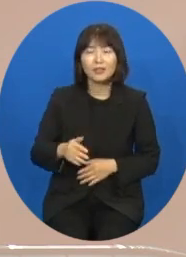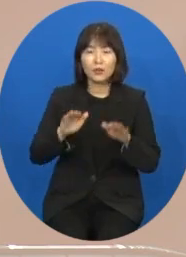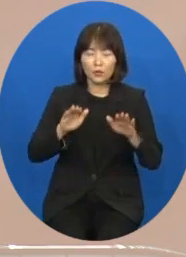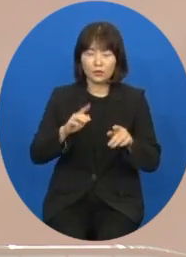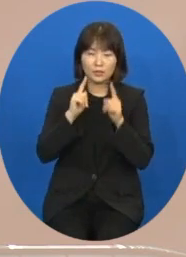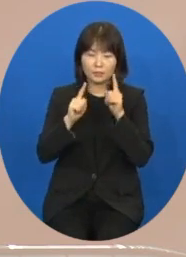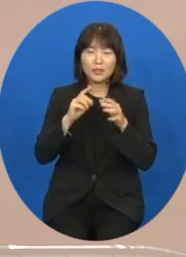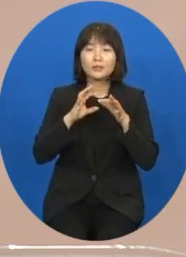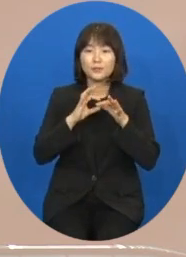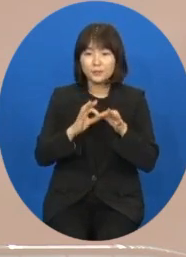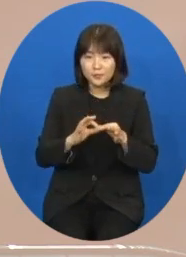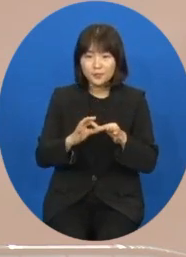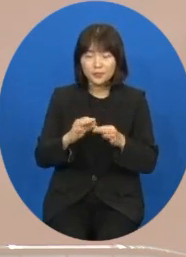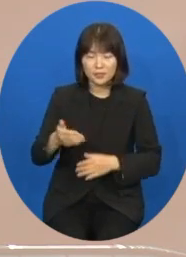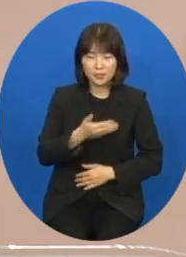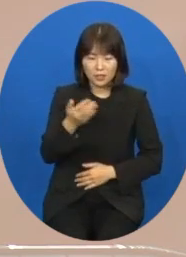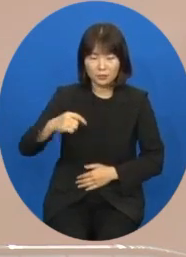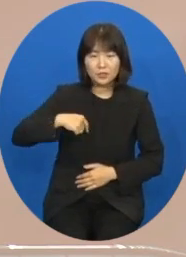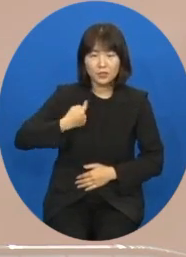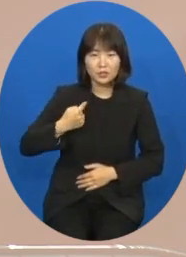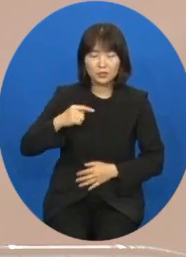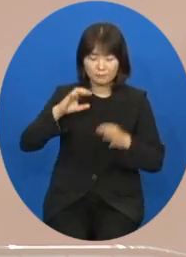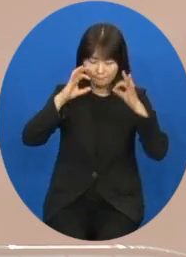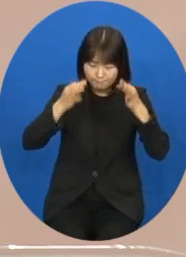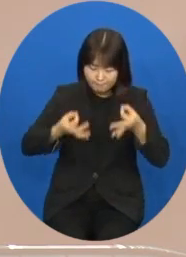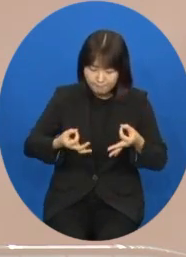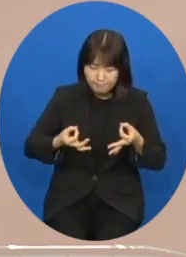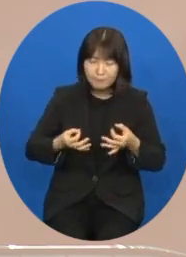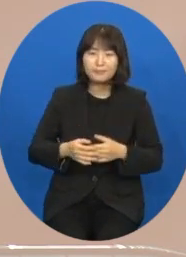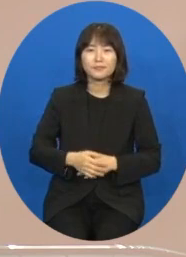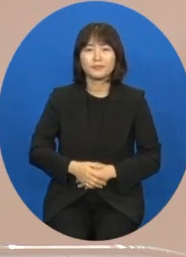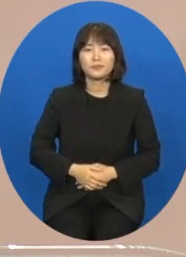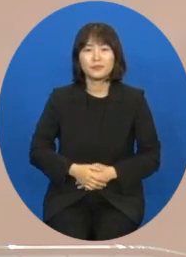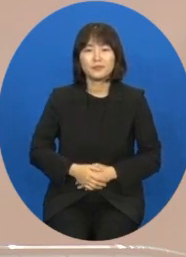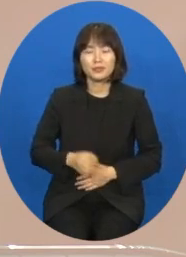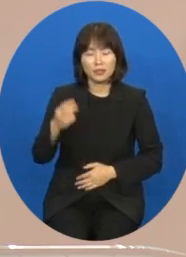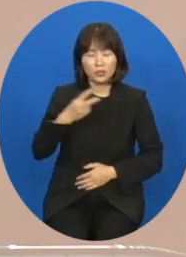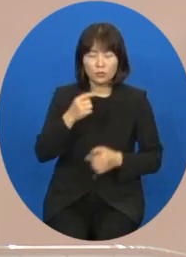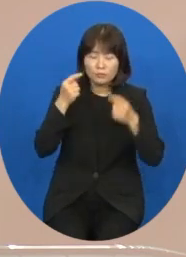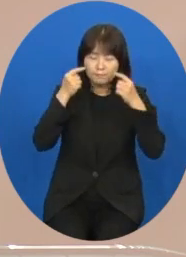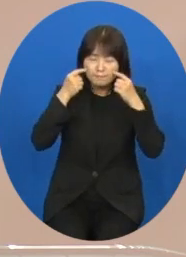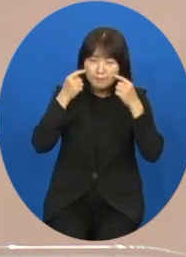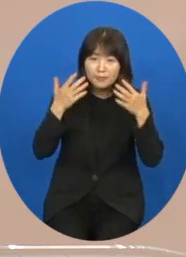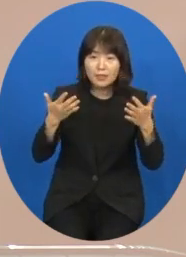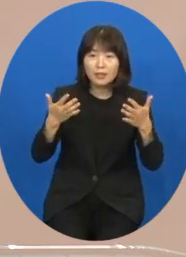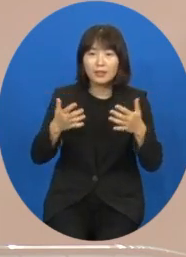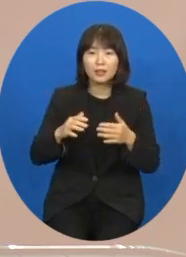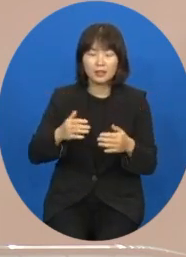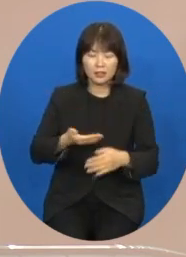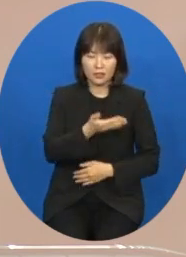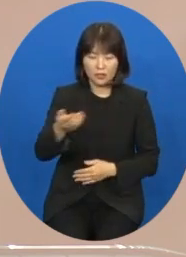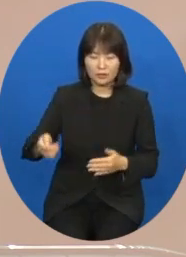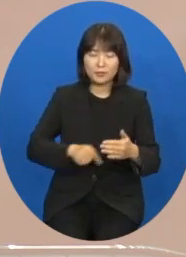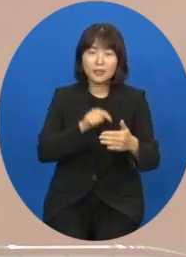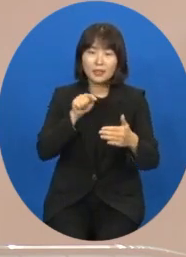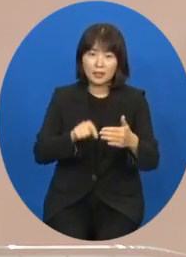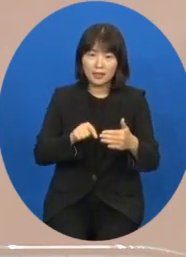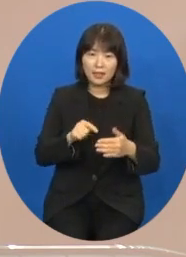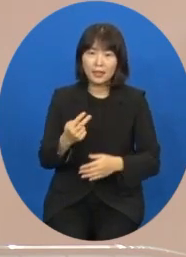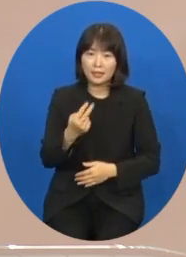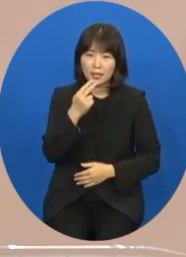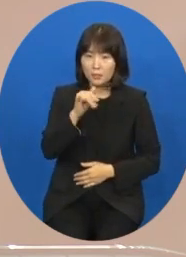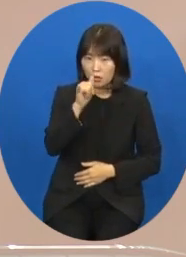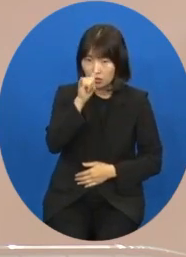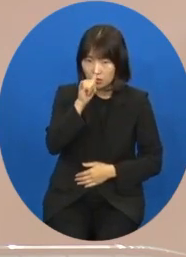통해서 여러분 스스로가 한번 점검도 해보고 또 명확하게 여러분 안에 생명이